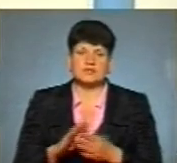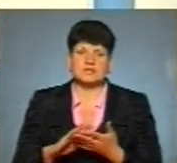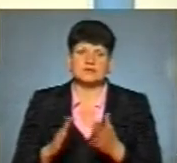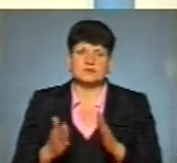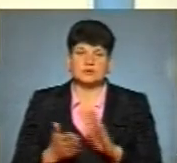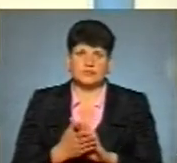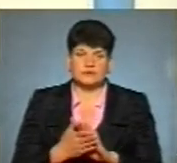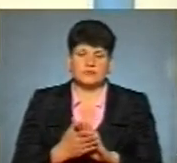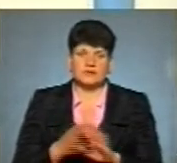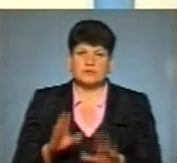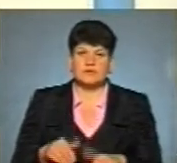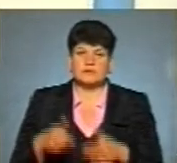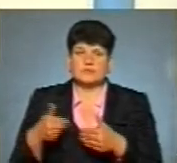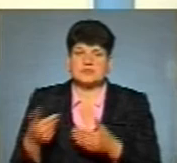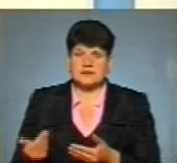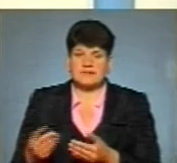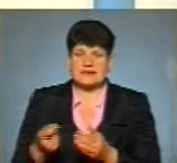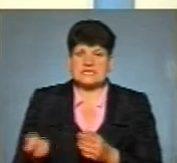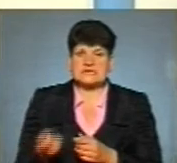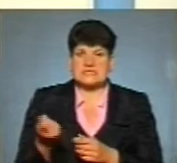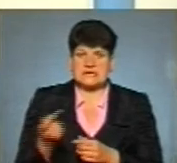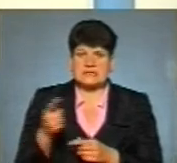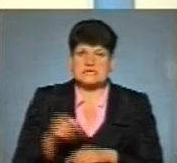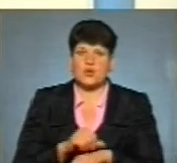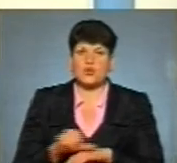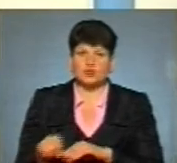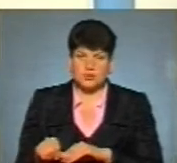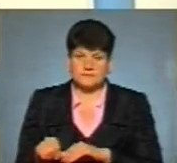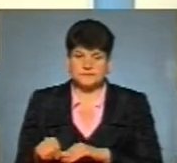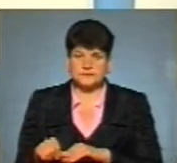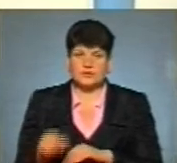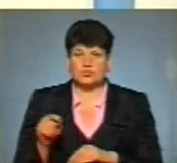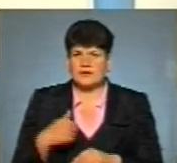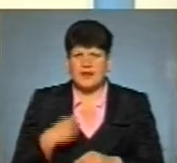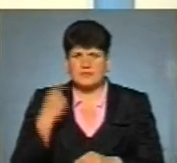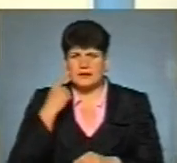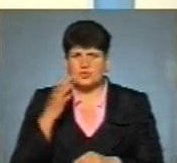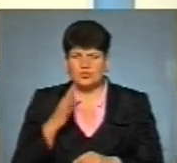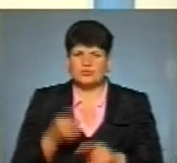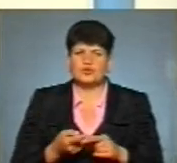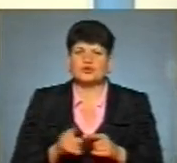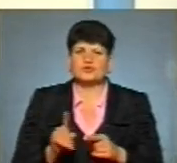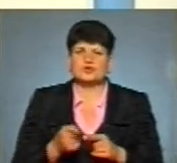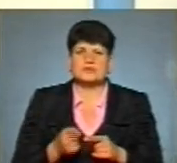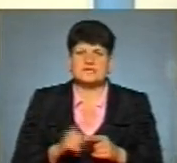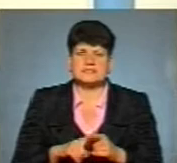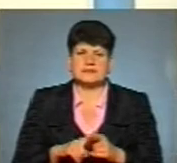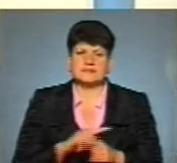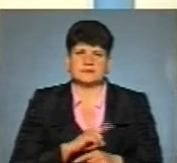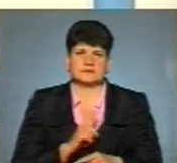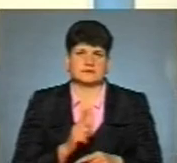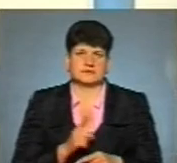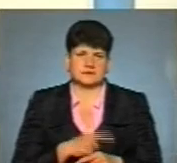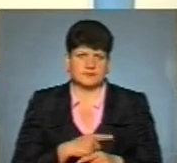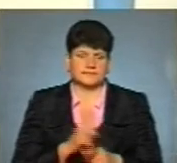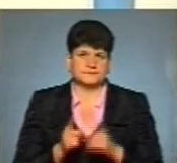зовнішніх контрактів, поставки зерна за кордон. Тому я не думаю, що це не суттєво. Будемо казати, ну,